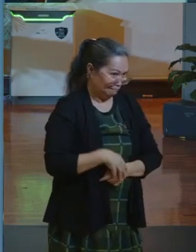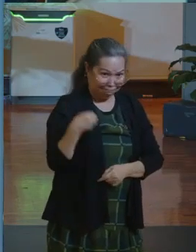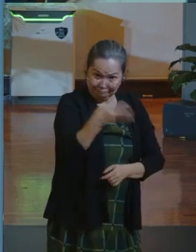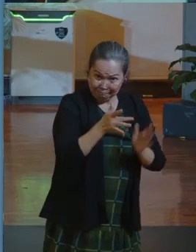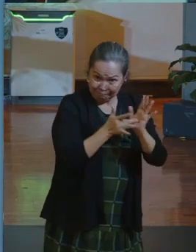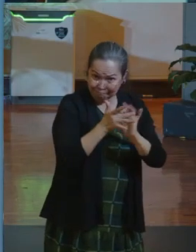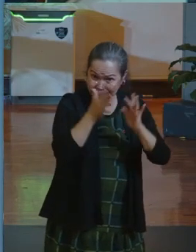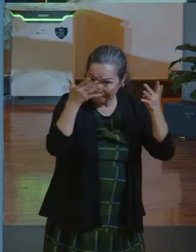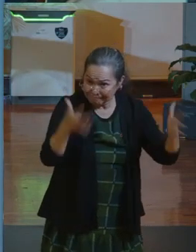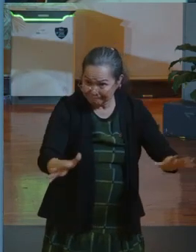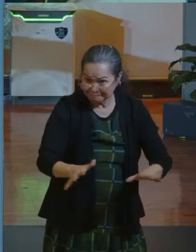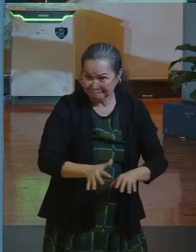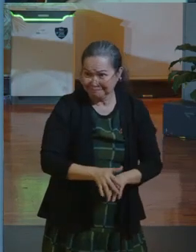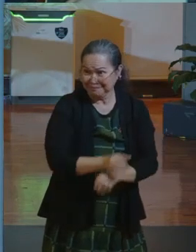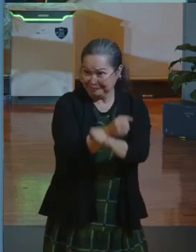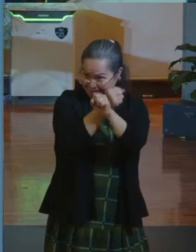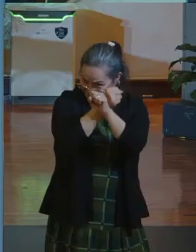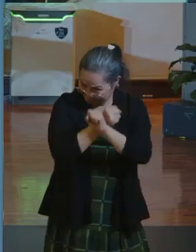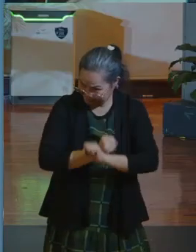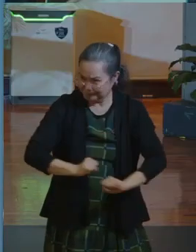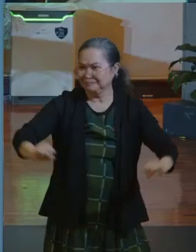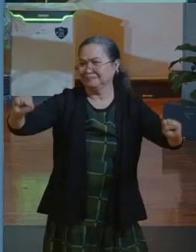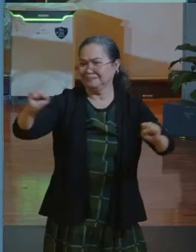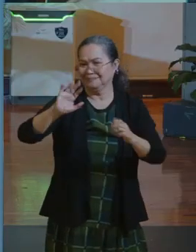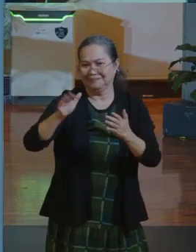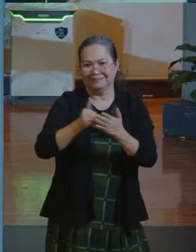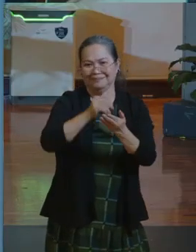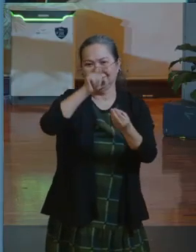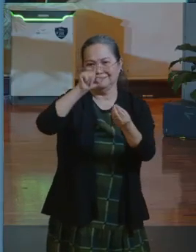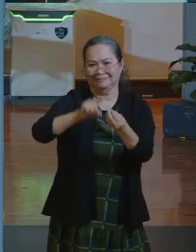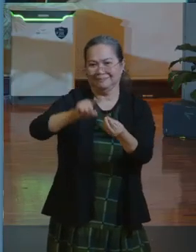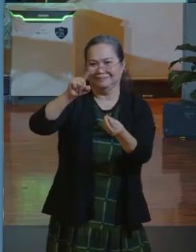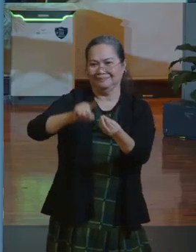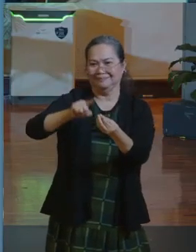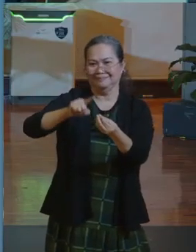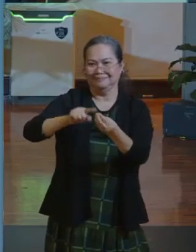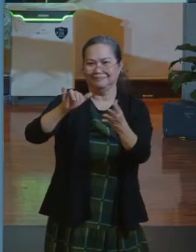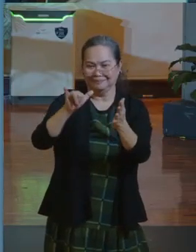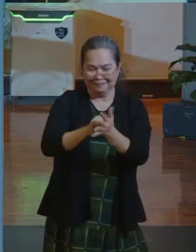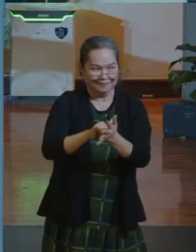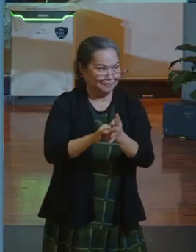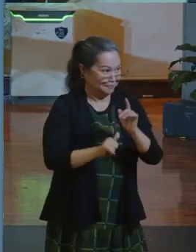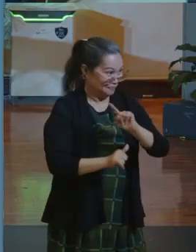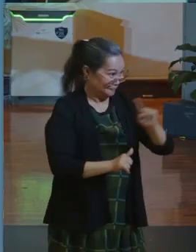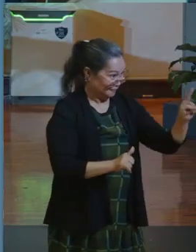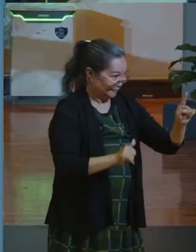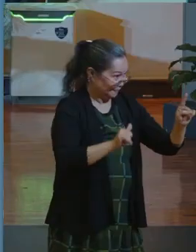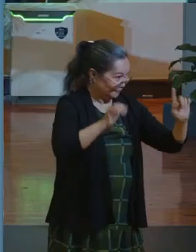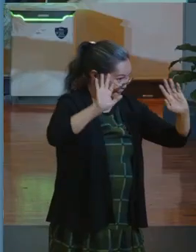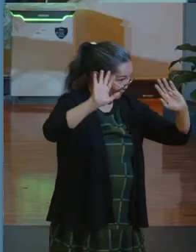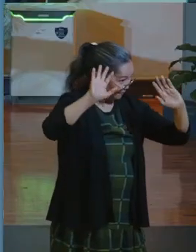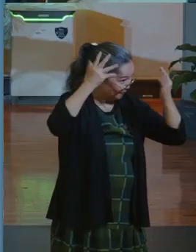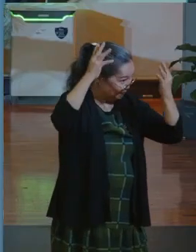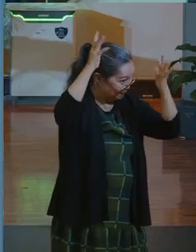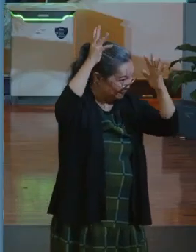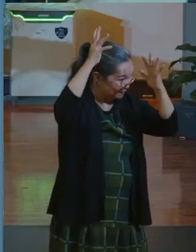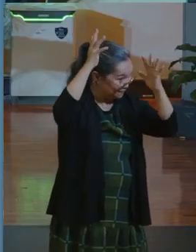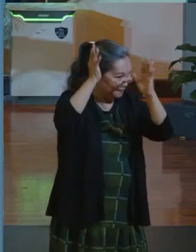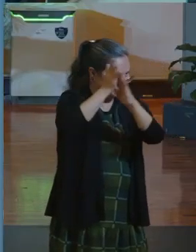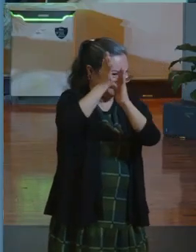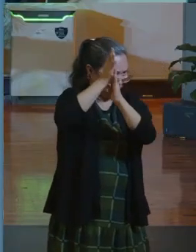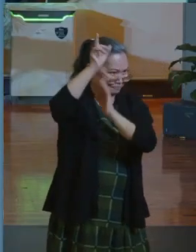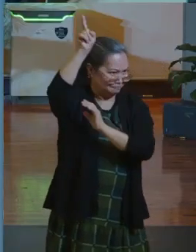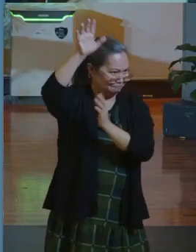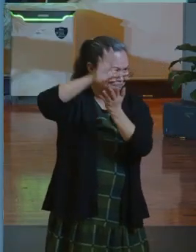Salvation is all of God. Datapwat ang kapurihan ay sa